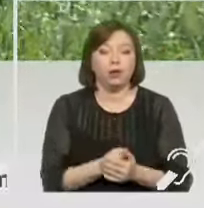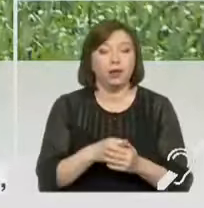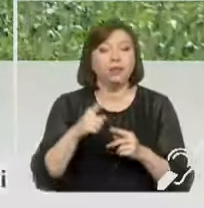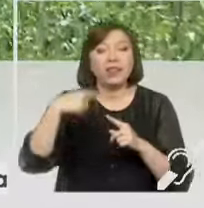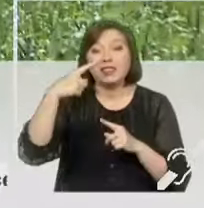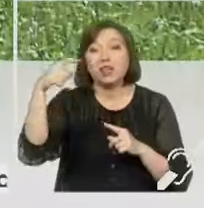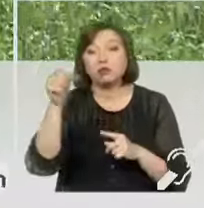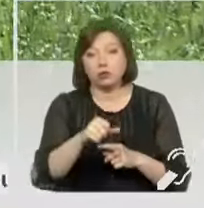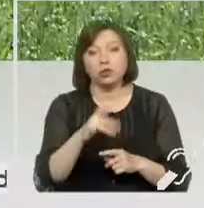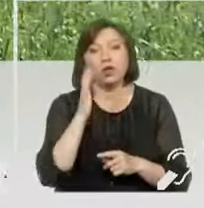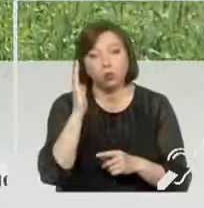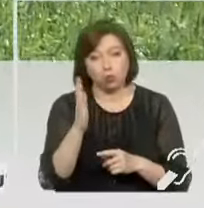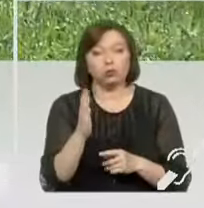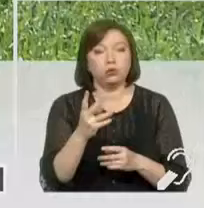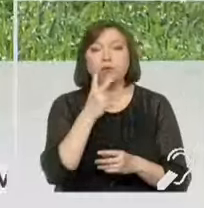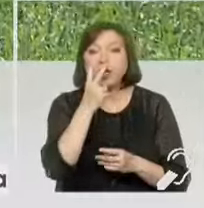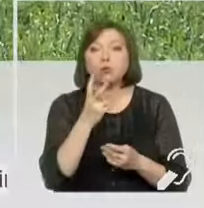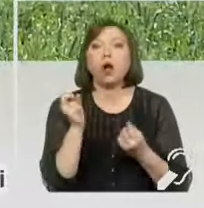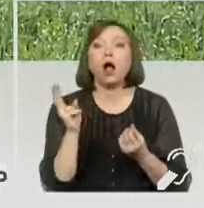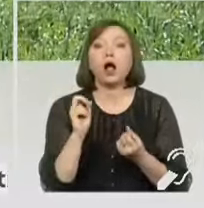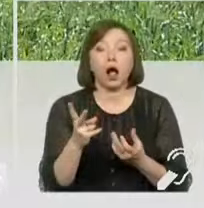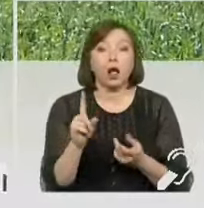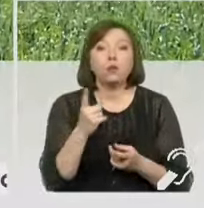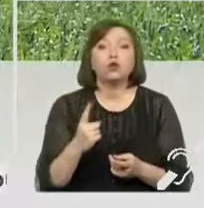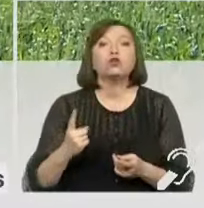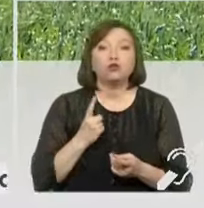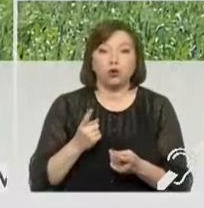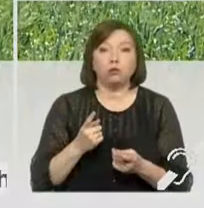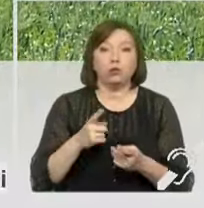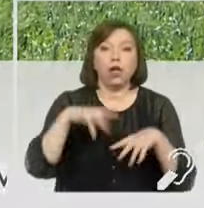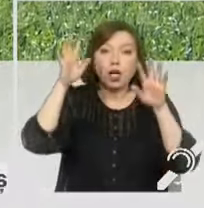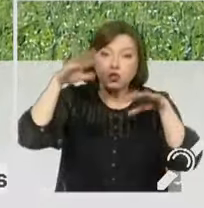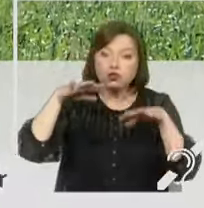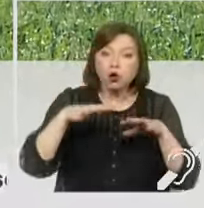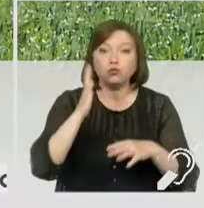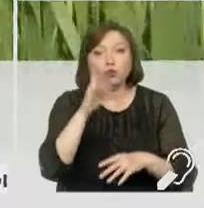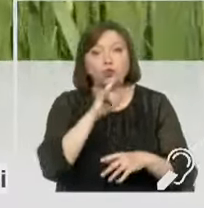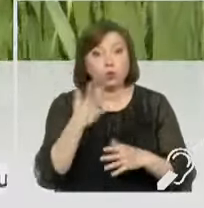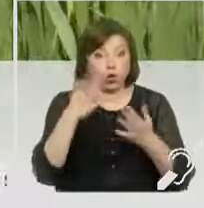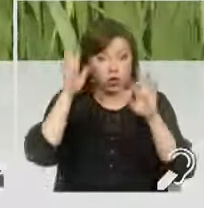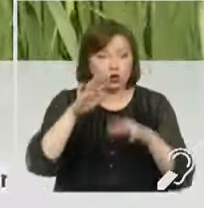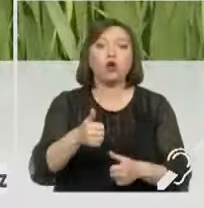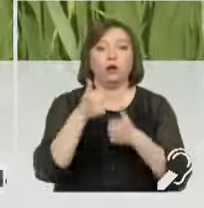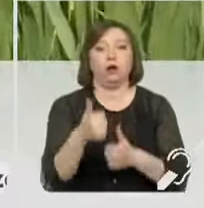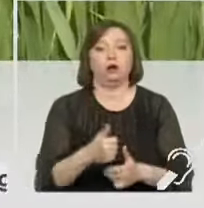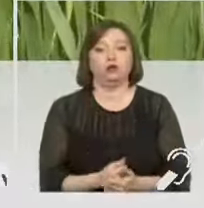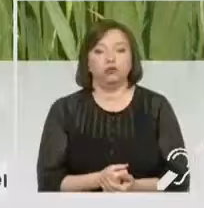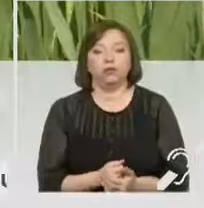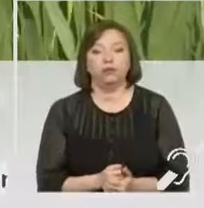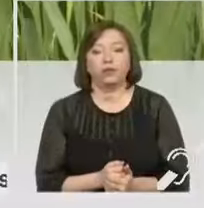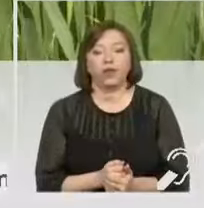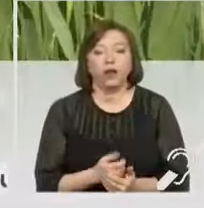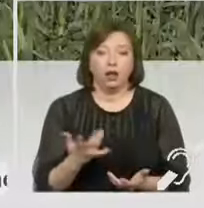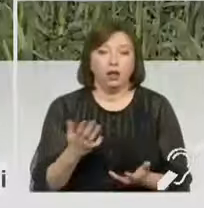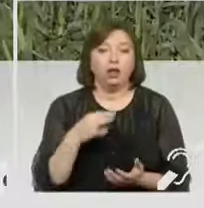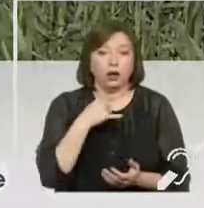Următoarele săptămâni vor fi însă decisive. Fermierii spun că ploile ar putea spori calitatea grâinelor. Grâul este neuniform anul acesta